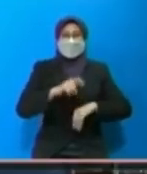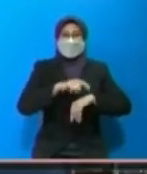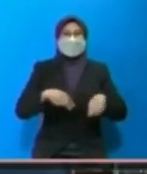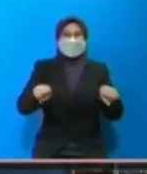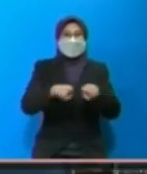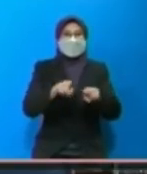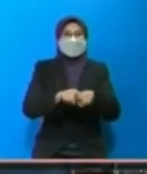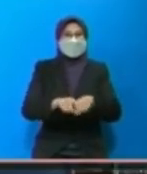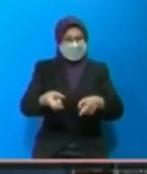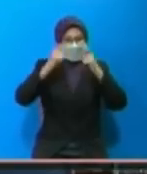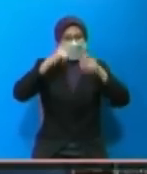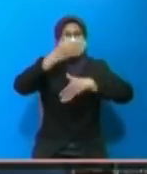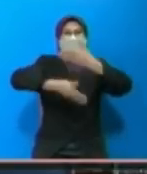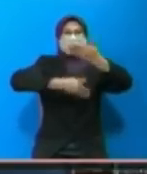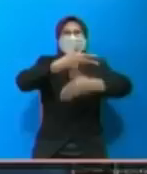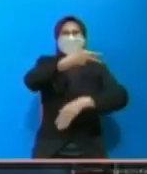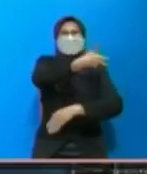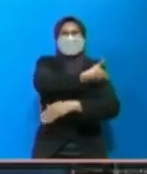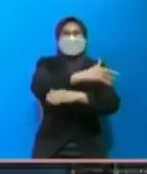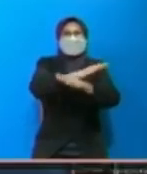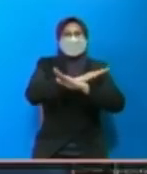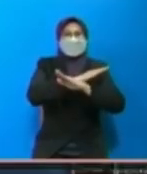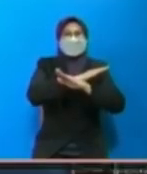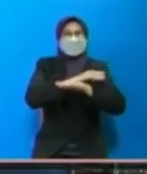perlu segera akan proses vaksinasi